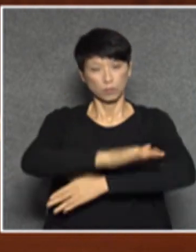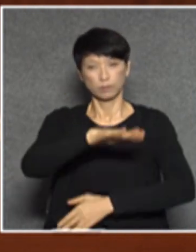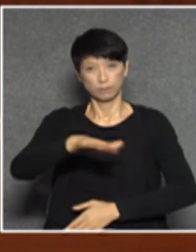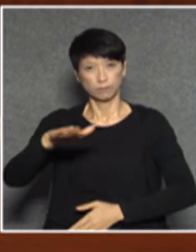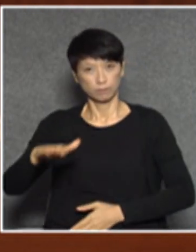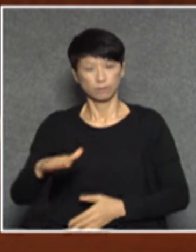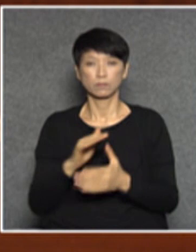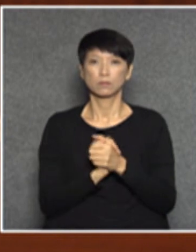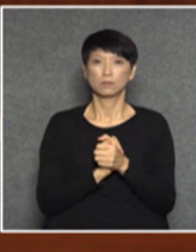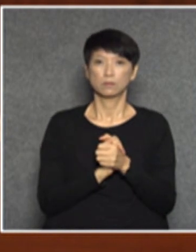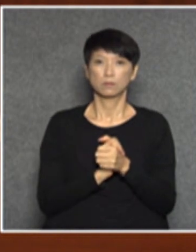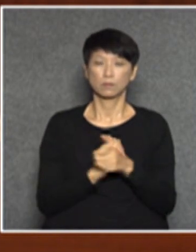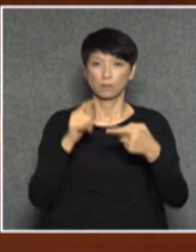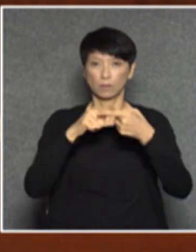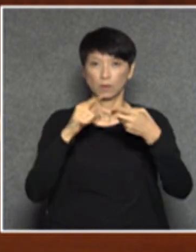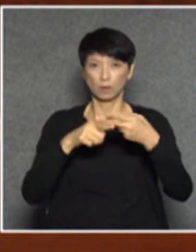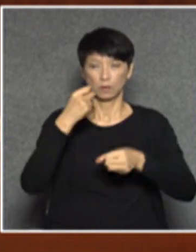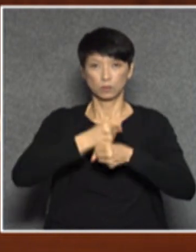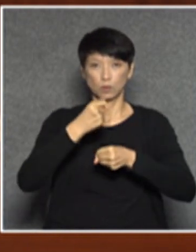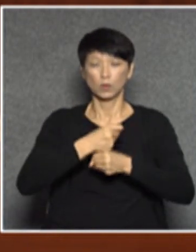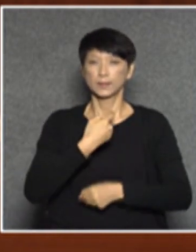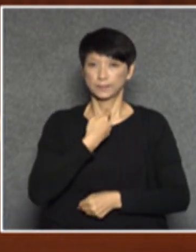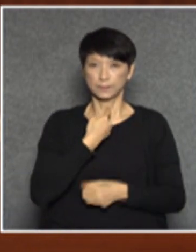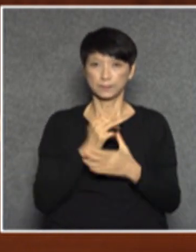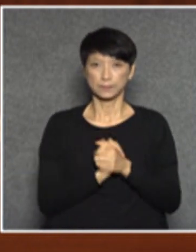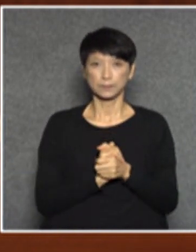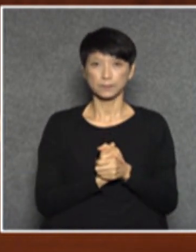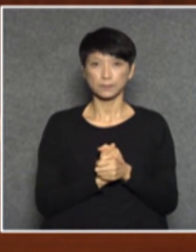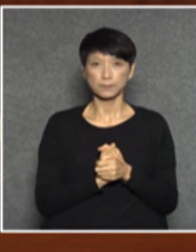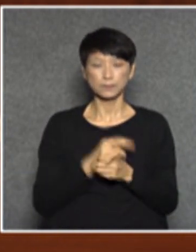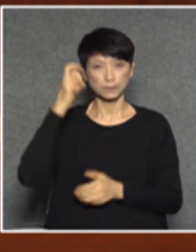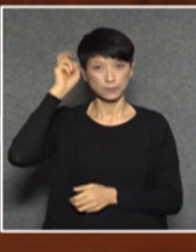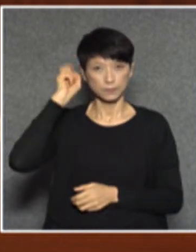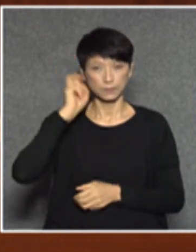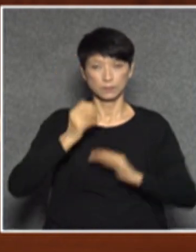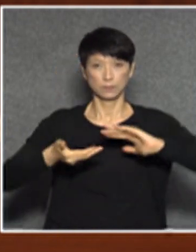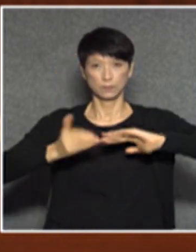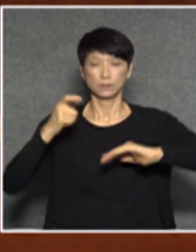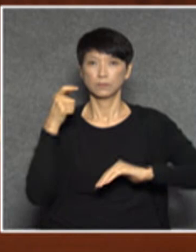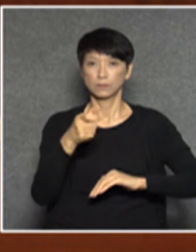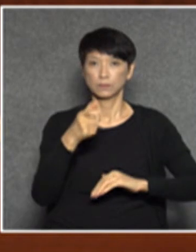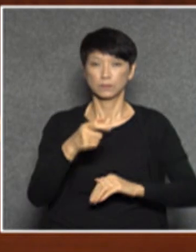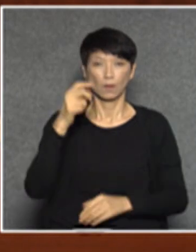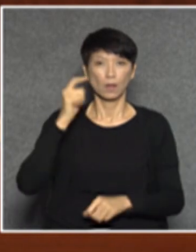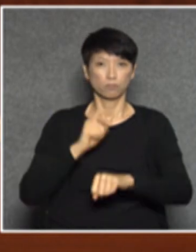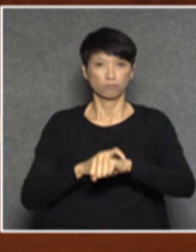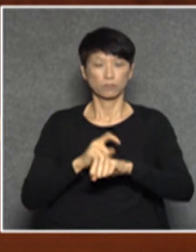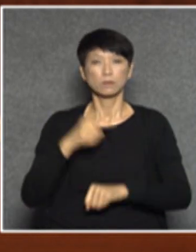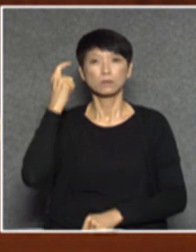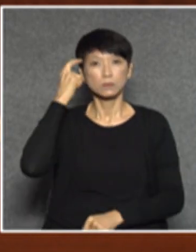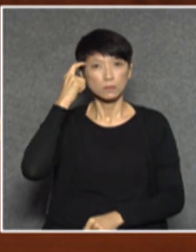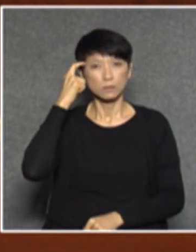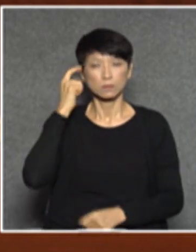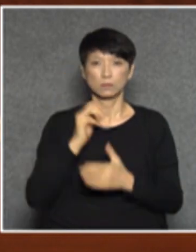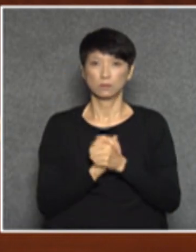以兩個工作我們都要做，但是我們在考慮那個票價問題的時候呢，也都要知道如果我們